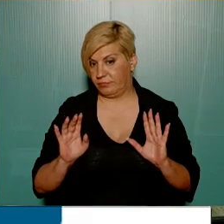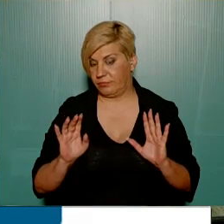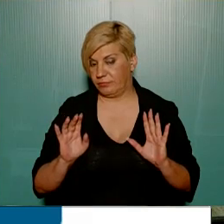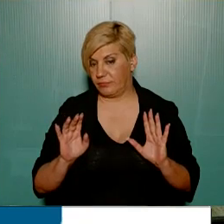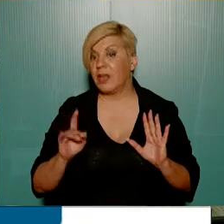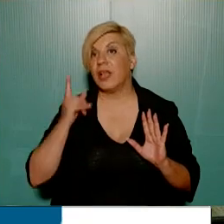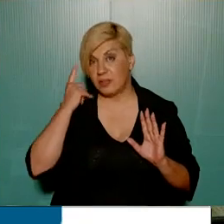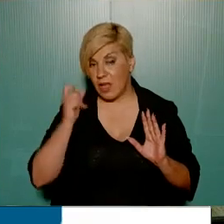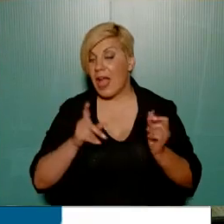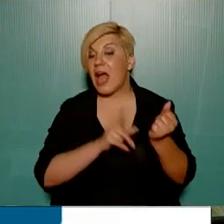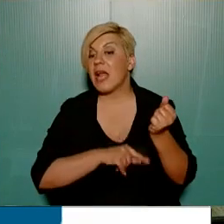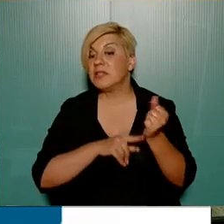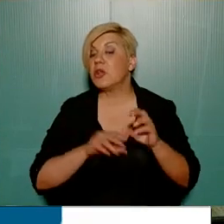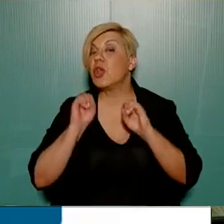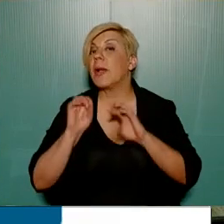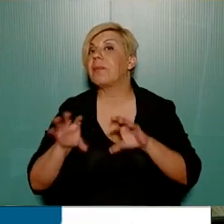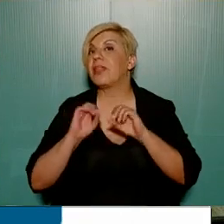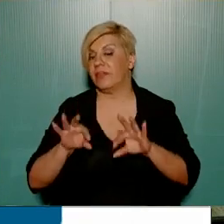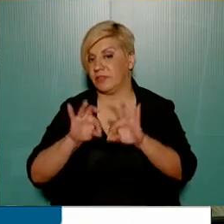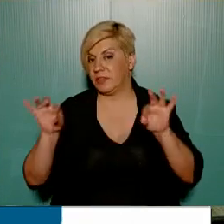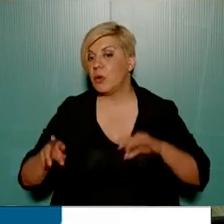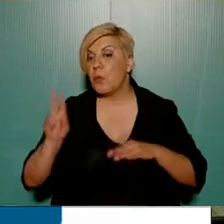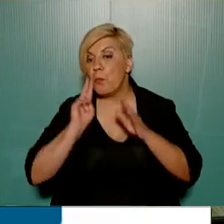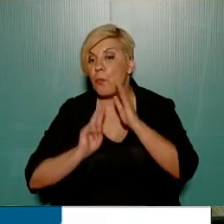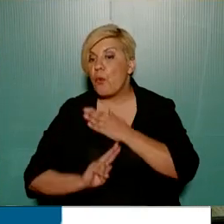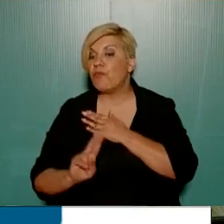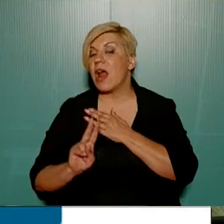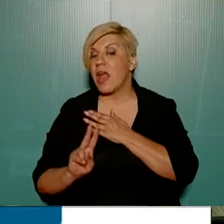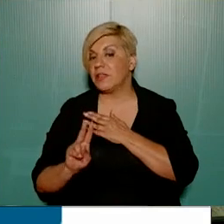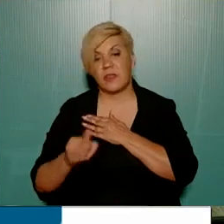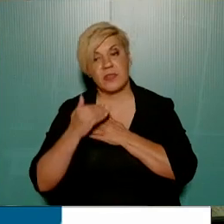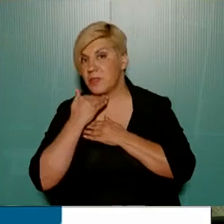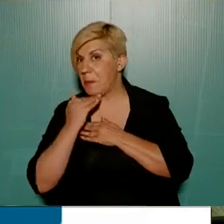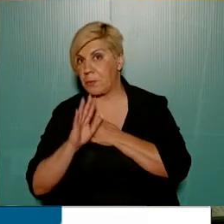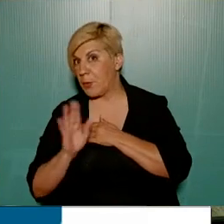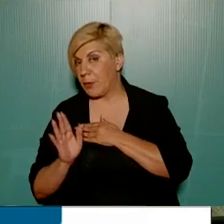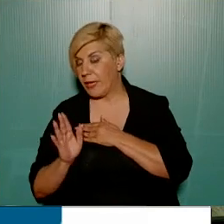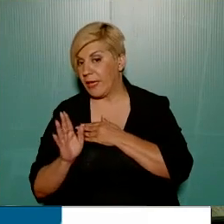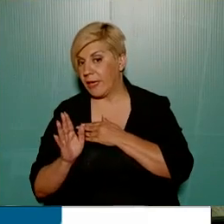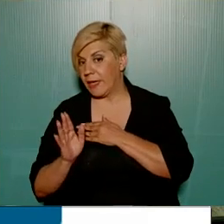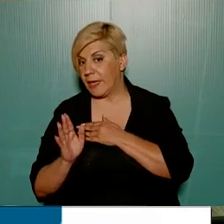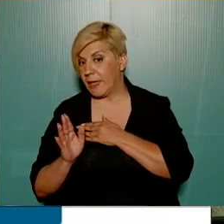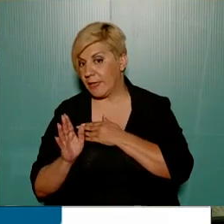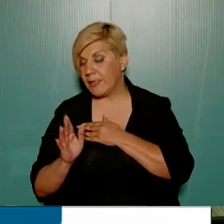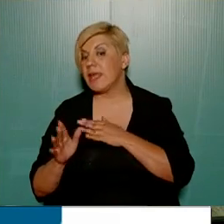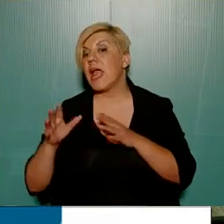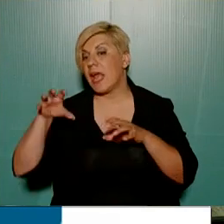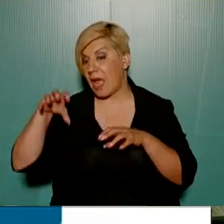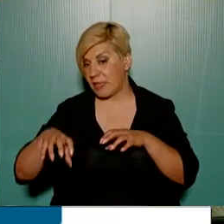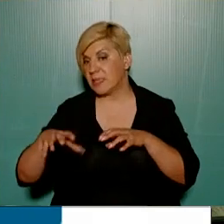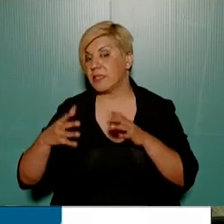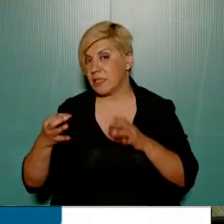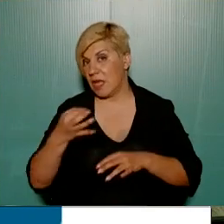Το οικόπεδο είναι χαρακτηρισμένο για εκπαίδευση. Είναι προφανές όμως ότι δεν μπορεί οι εγκαταστάσεις